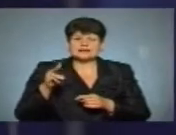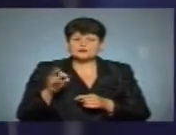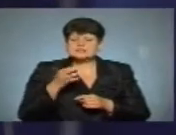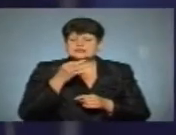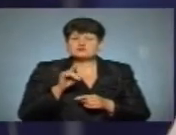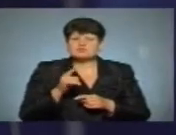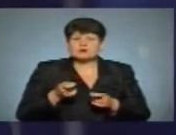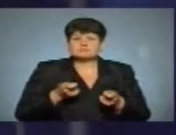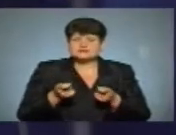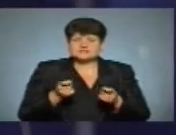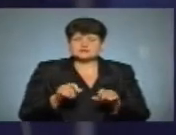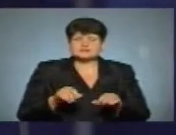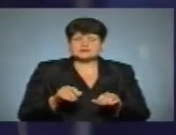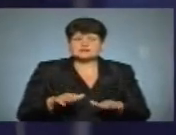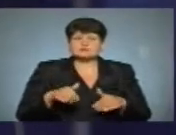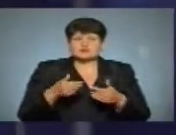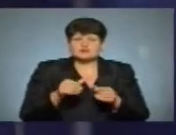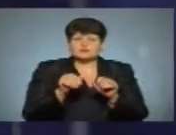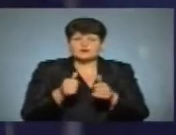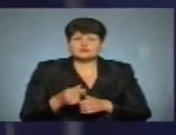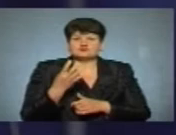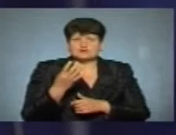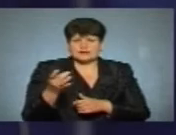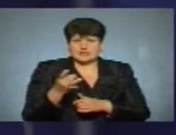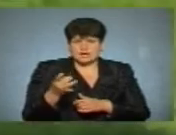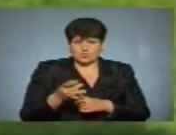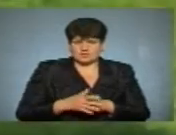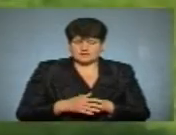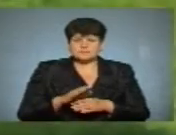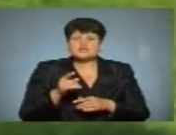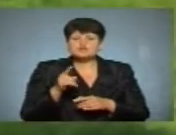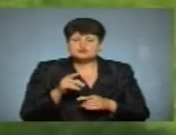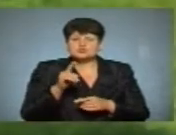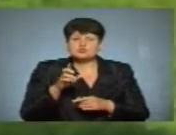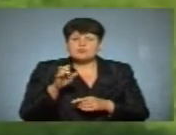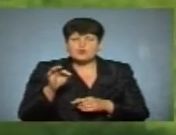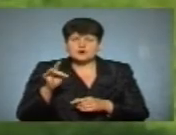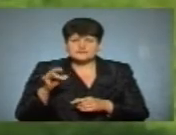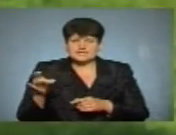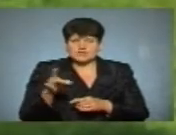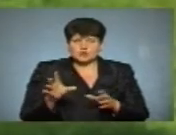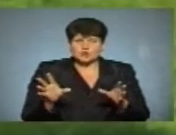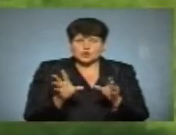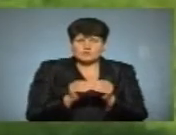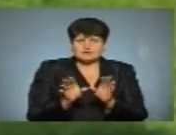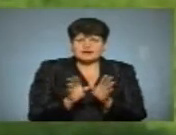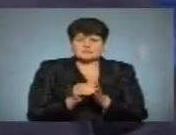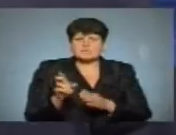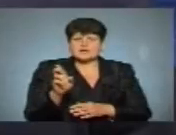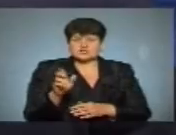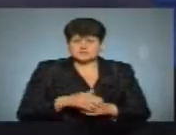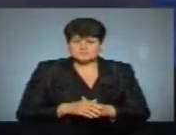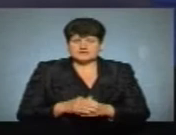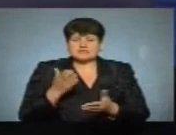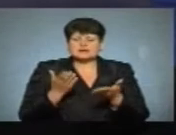облдержадміністрація запропонувала сформувати 4 райони, а не 3, як пропонував Кабмін. І чому Зборівський район об'єднують саме з Бережанським.